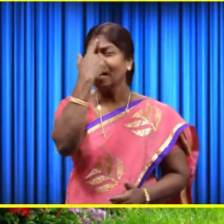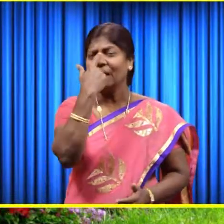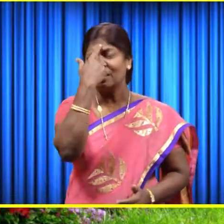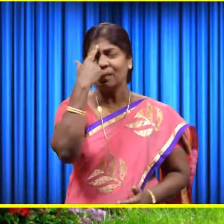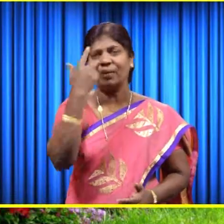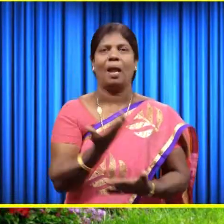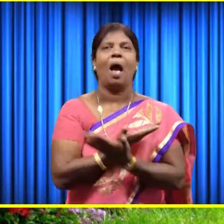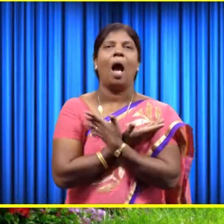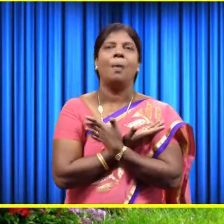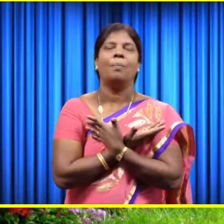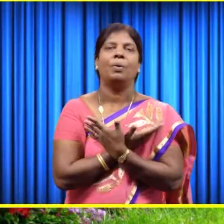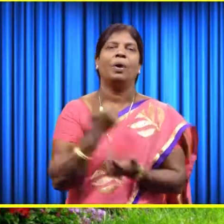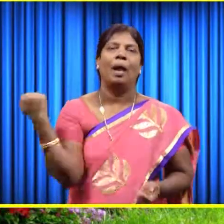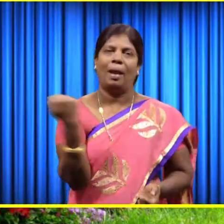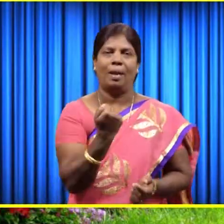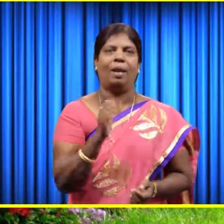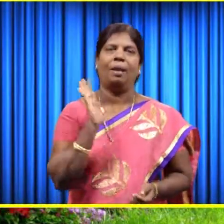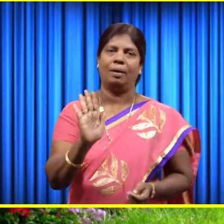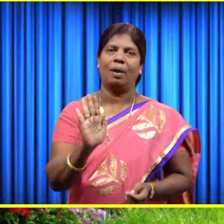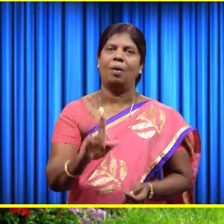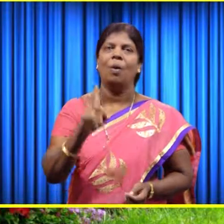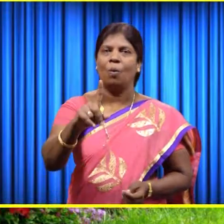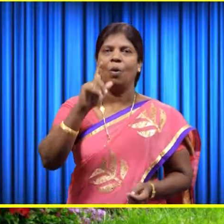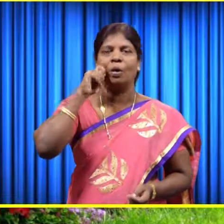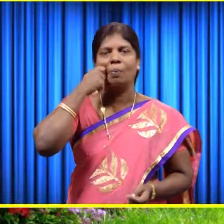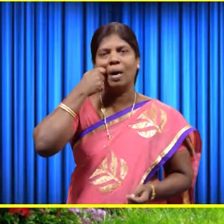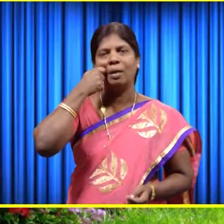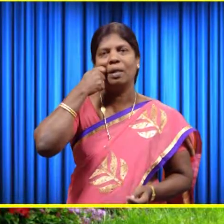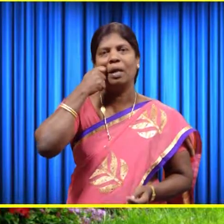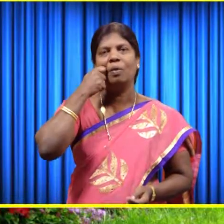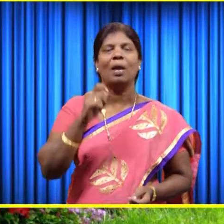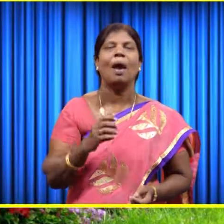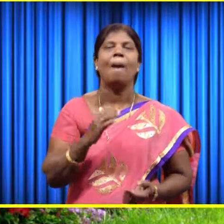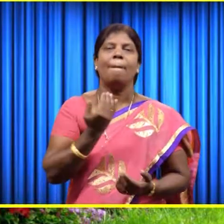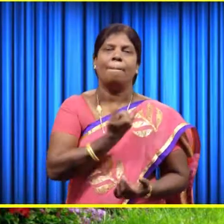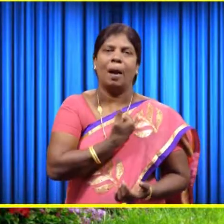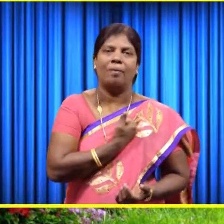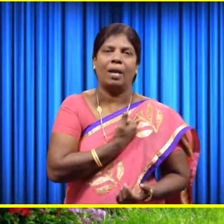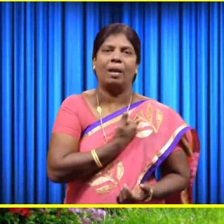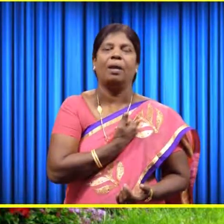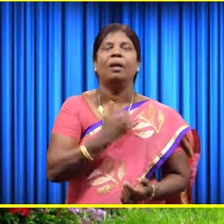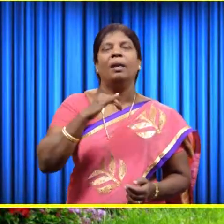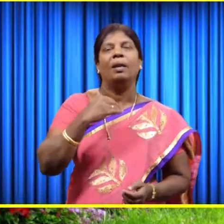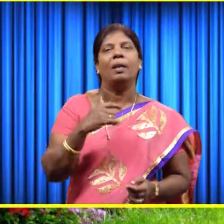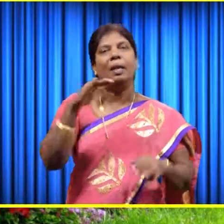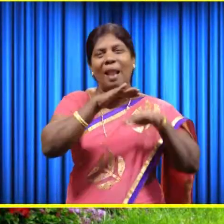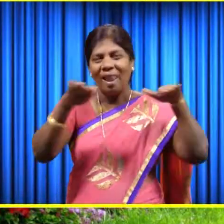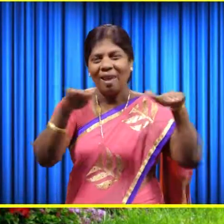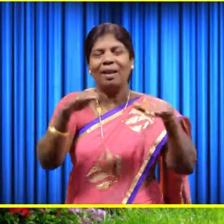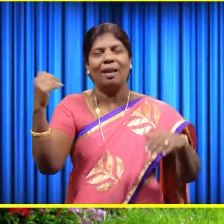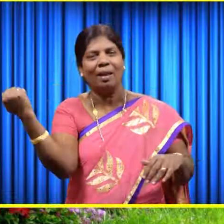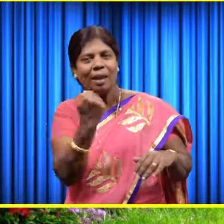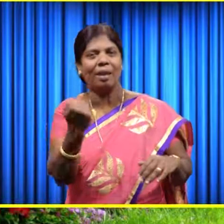கிறிஸ்துவின் அன்பு எப்படிப்பட்ட அன்பு என்றால், ஒரு மனிதனுடைய பாவத்தை, பாவ நிலைமையை